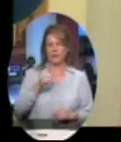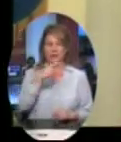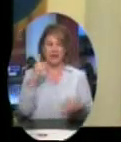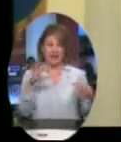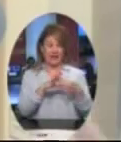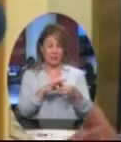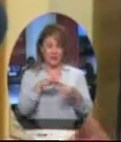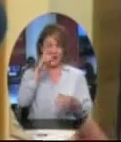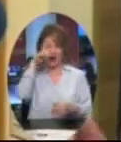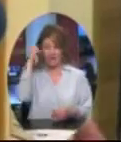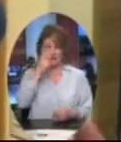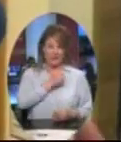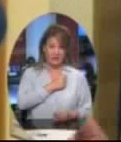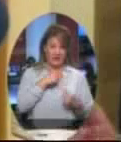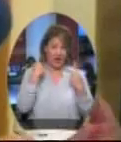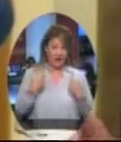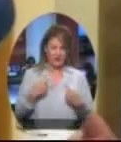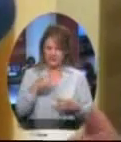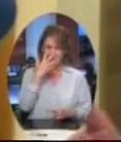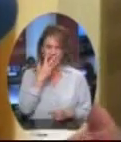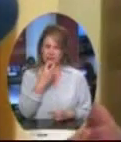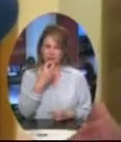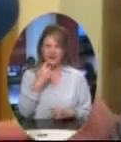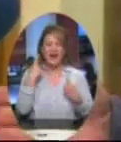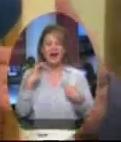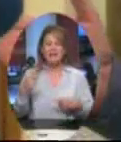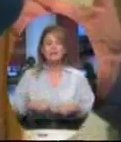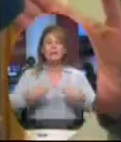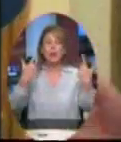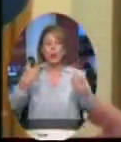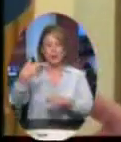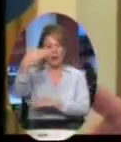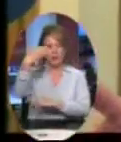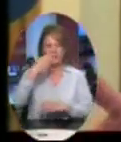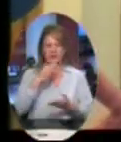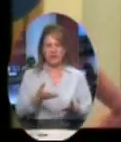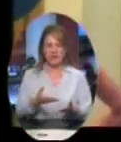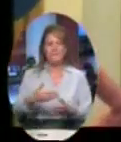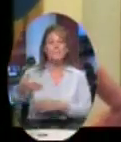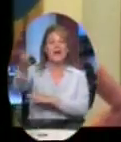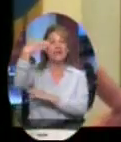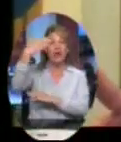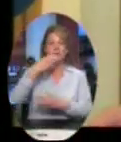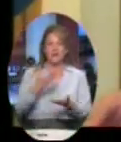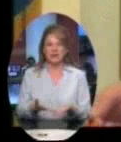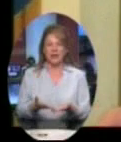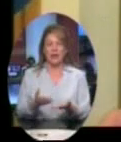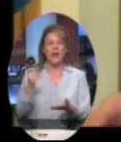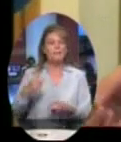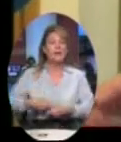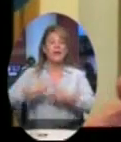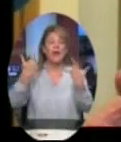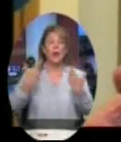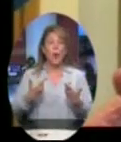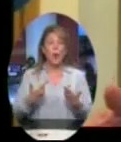הוא חיבור עצוב. החרדים ימכרו את ארץ ישראל, החרדים ימכרו את מדינת ישראל, החרדים ימכרו את השינה